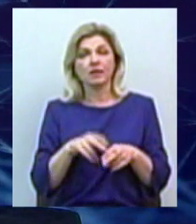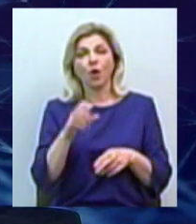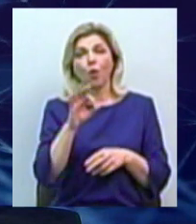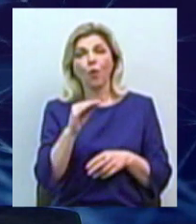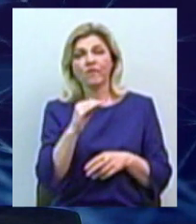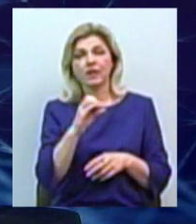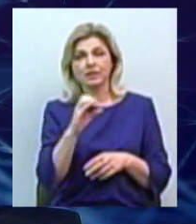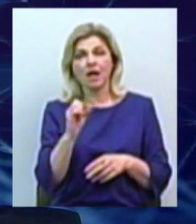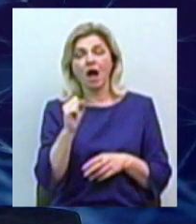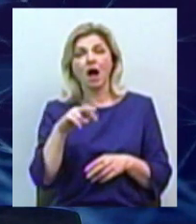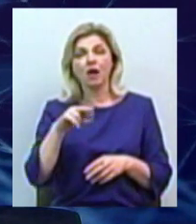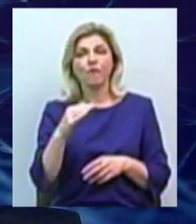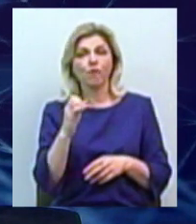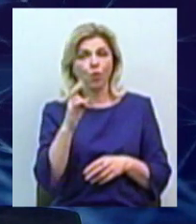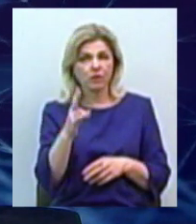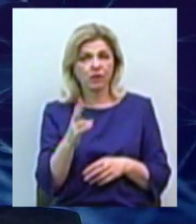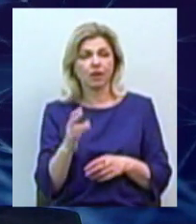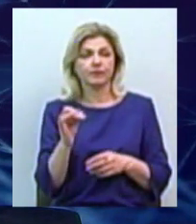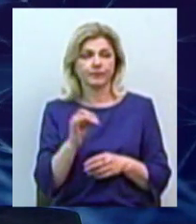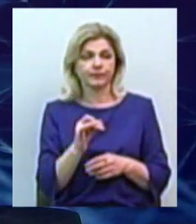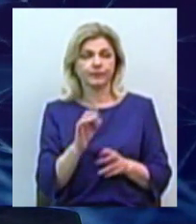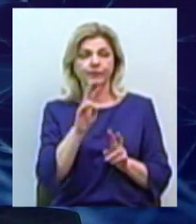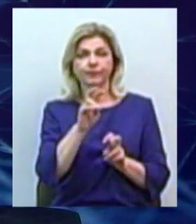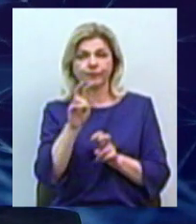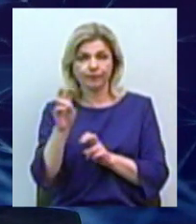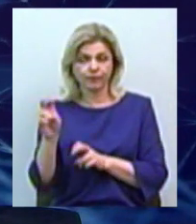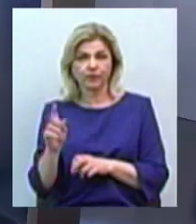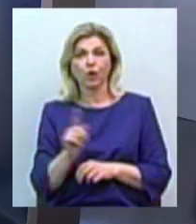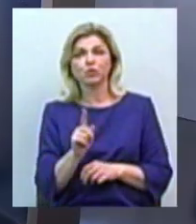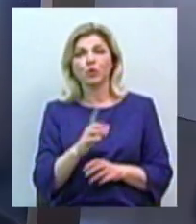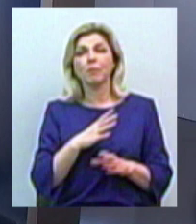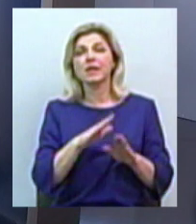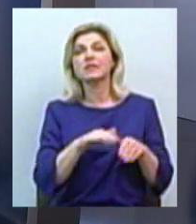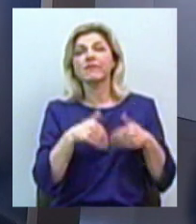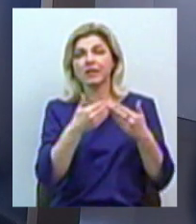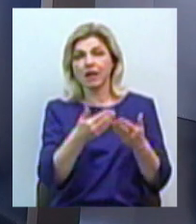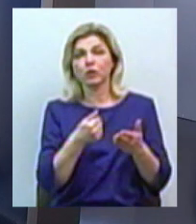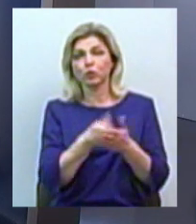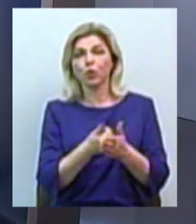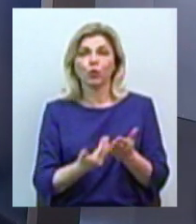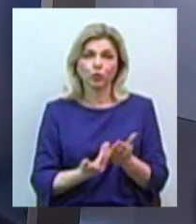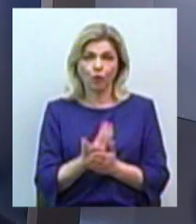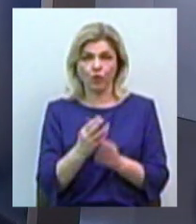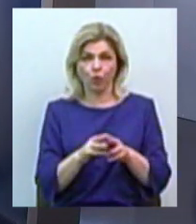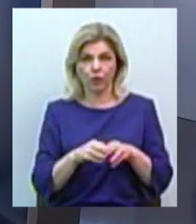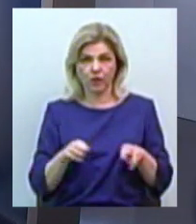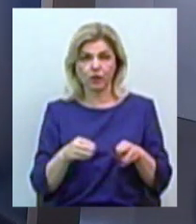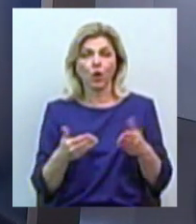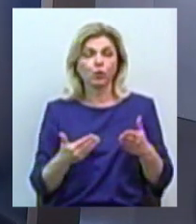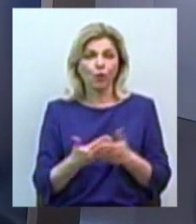Міністерстві інфраструктури, це ЄБРР, яке супроводжується. Зверталися вже до нового уряду? Новий